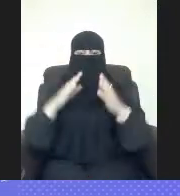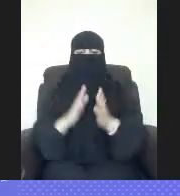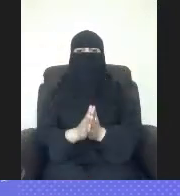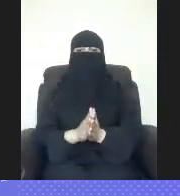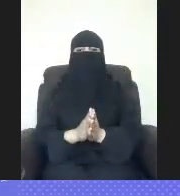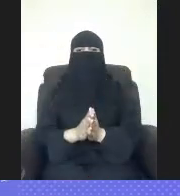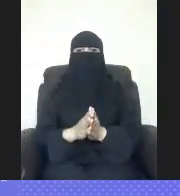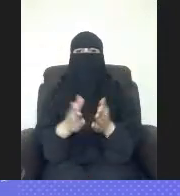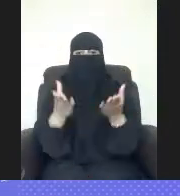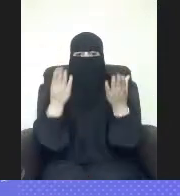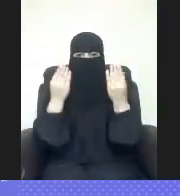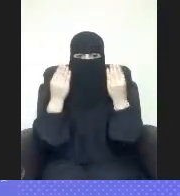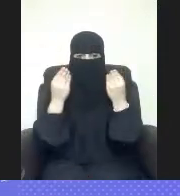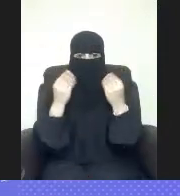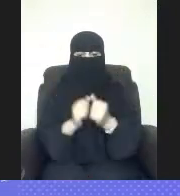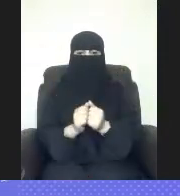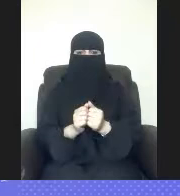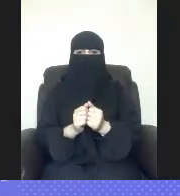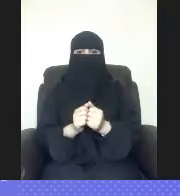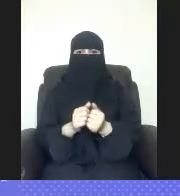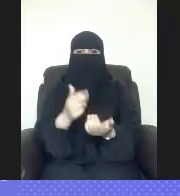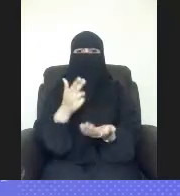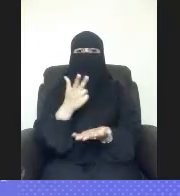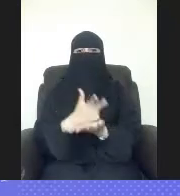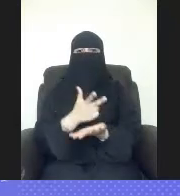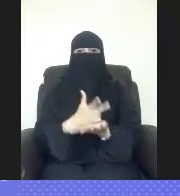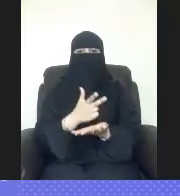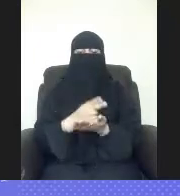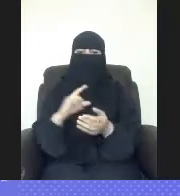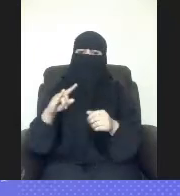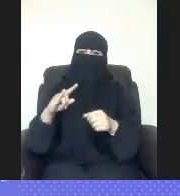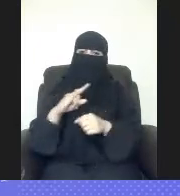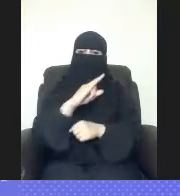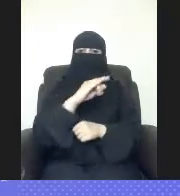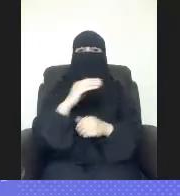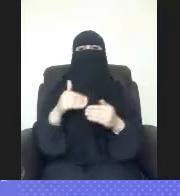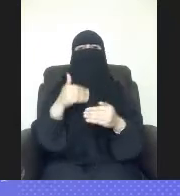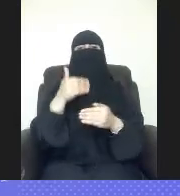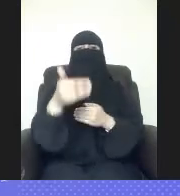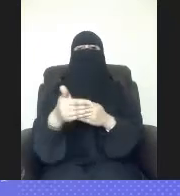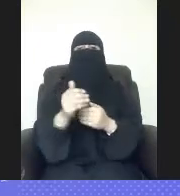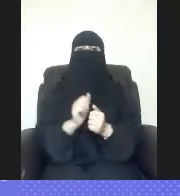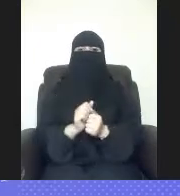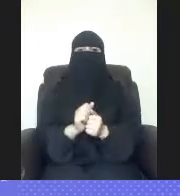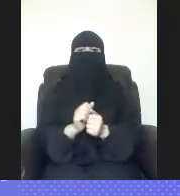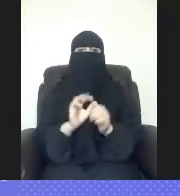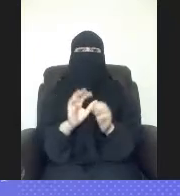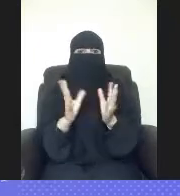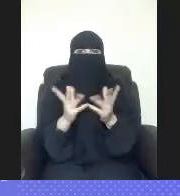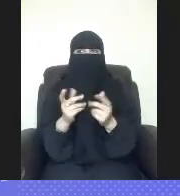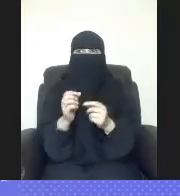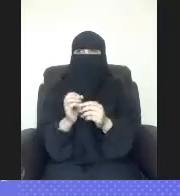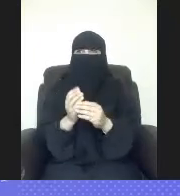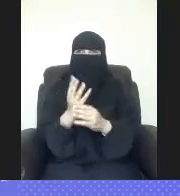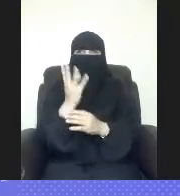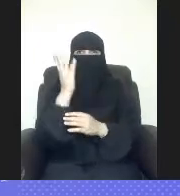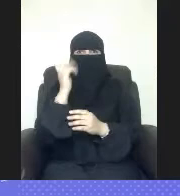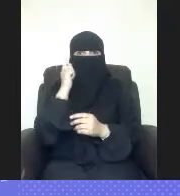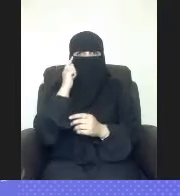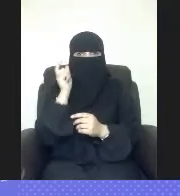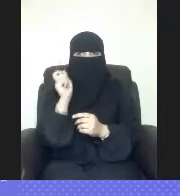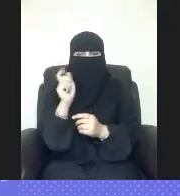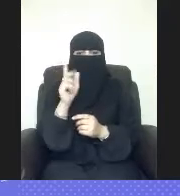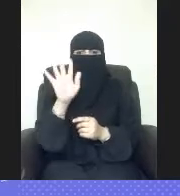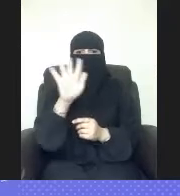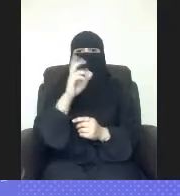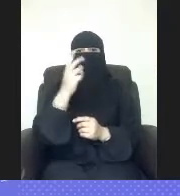التعليم جواز سفرنا للمستقبل، لأنه إيقاد شعلة وليس مجرد